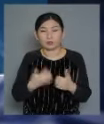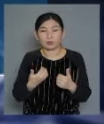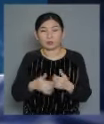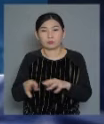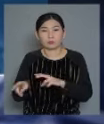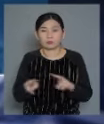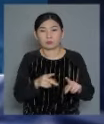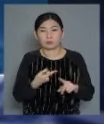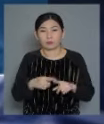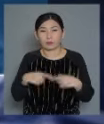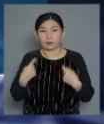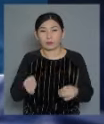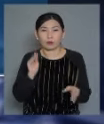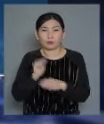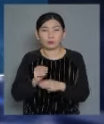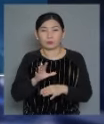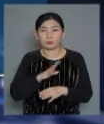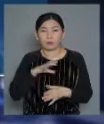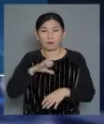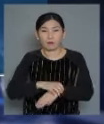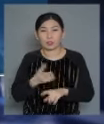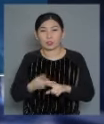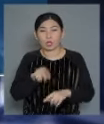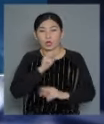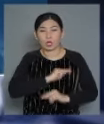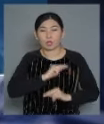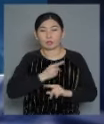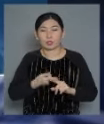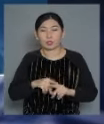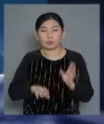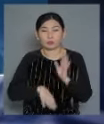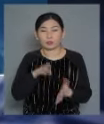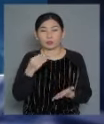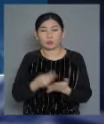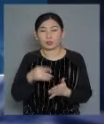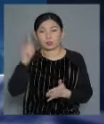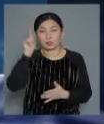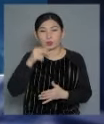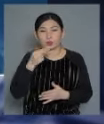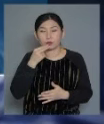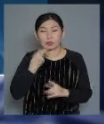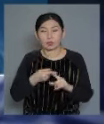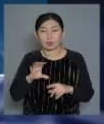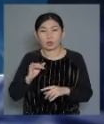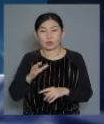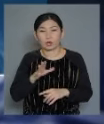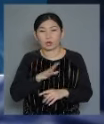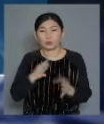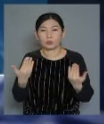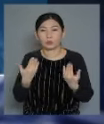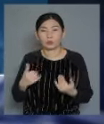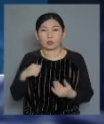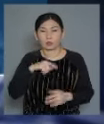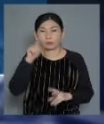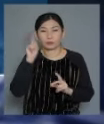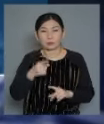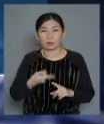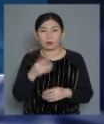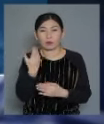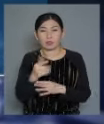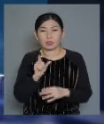контроль над торговыми надбавками. Фактически, работа по сдерживанию роста цен на социально значимые продовольственные товары пущена на самотек. Ваша